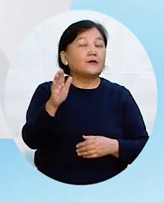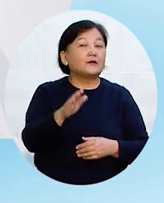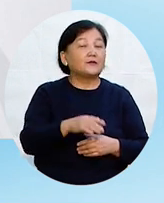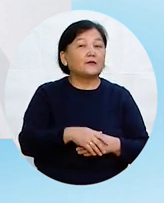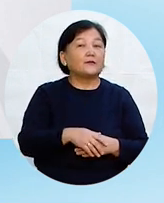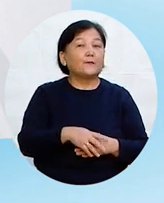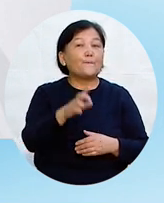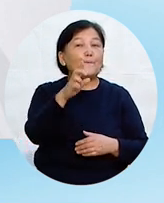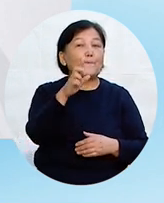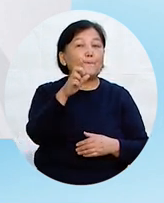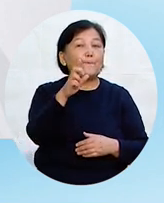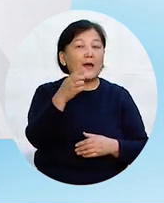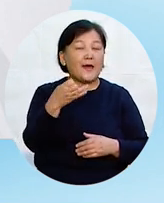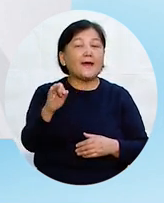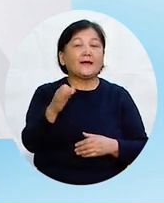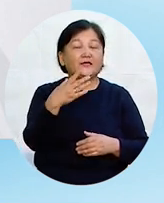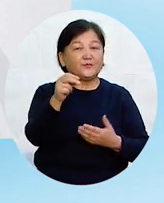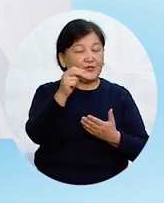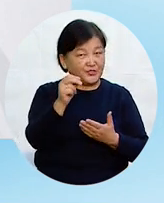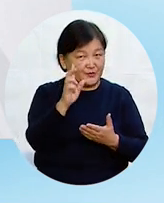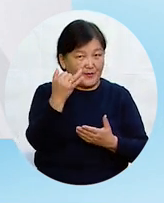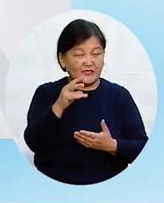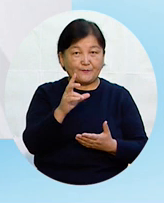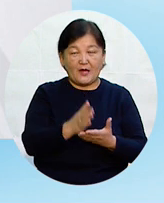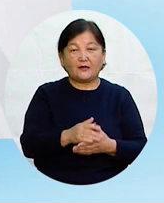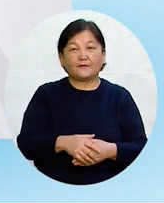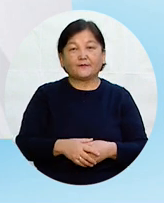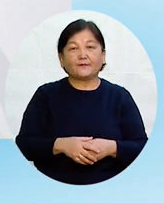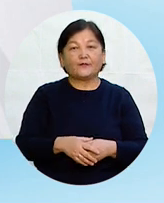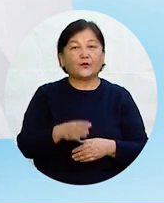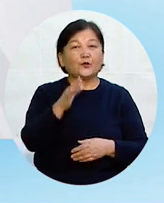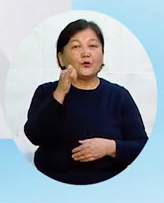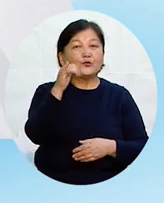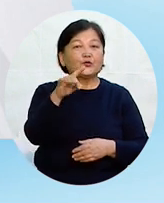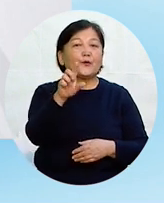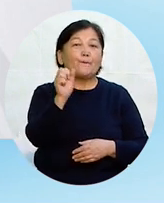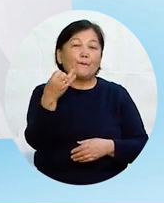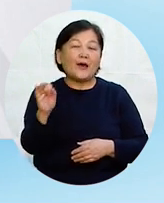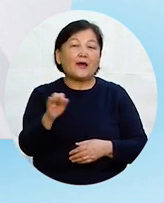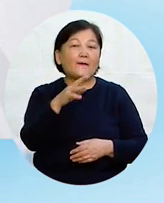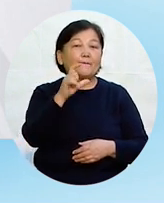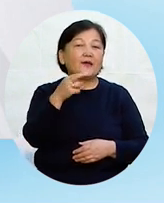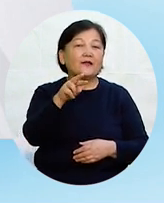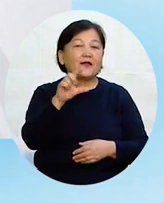нь ба нөхцөлийг бай гэж ихэвчлэн хэрглэж байжээ. За сур бай, мэдээ бай.